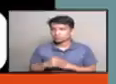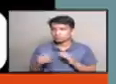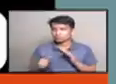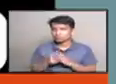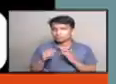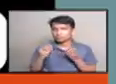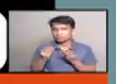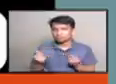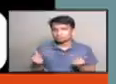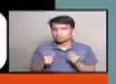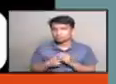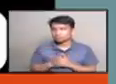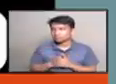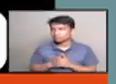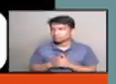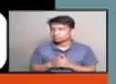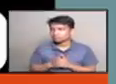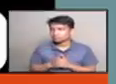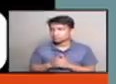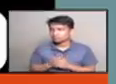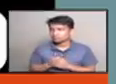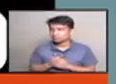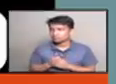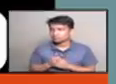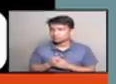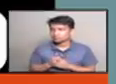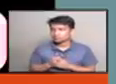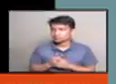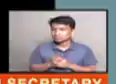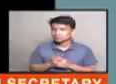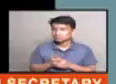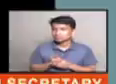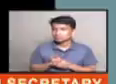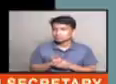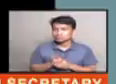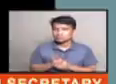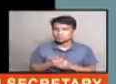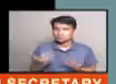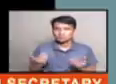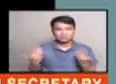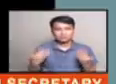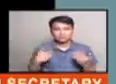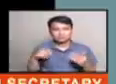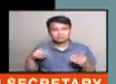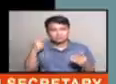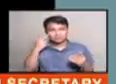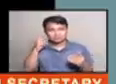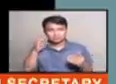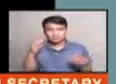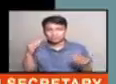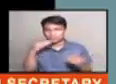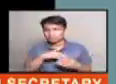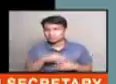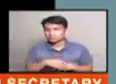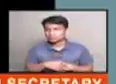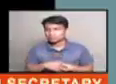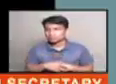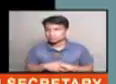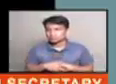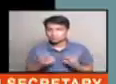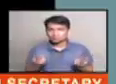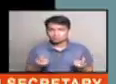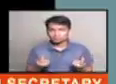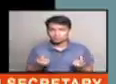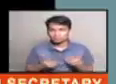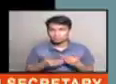ito. Okay. Ma'am, safe po, na po tayo. Siya din na nagsabi na paano po ma'am, magkontakan na lang tayo. Ganun pong ginawa niya.